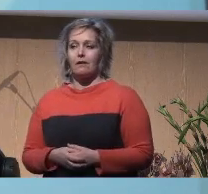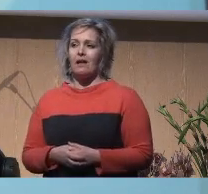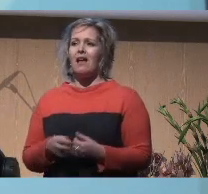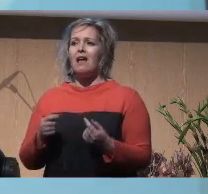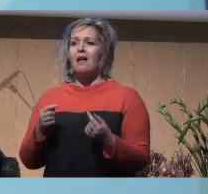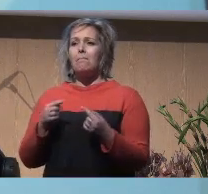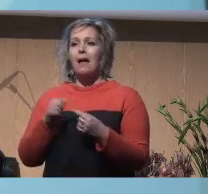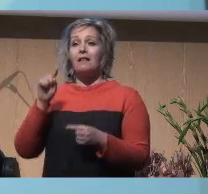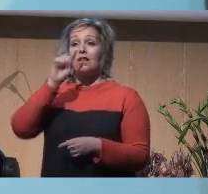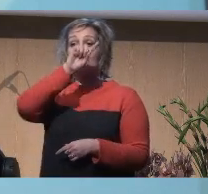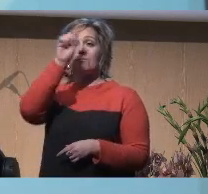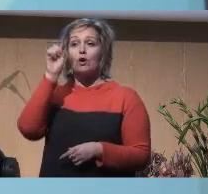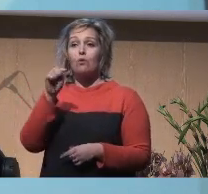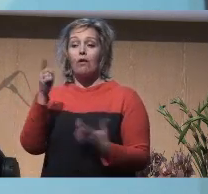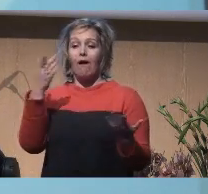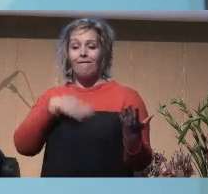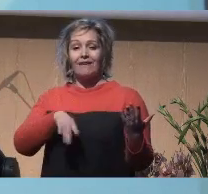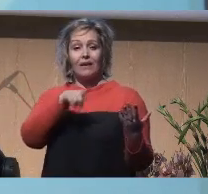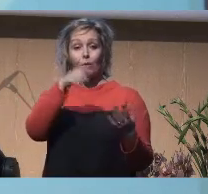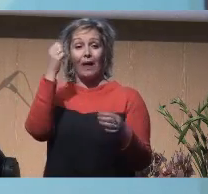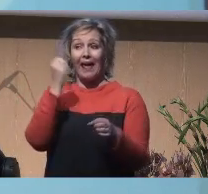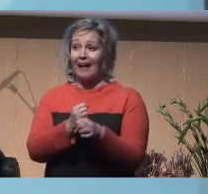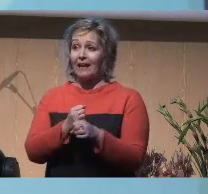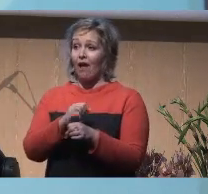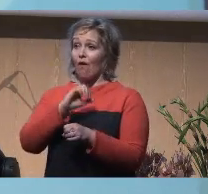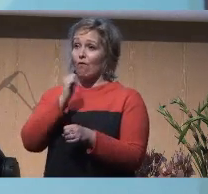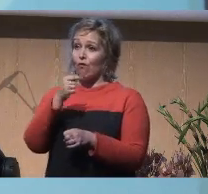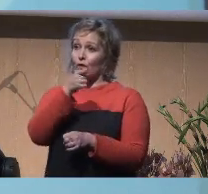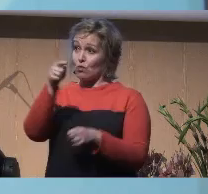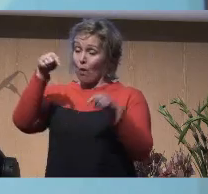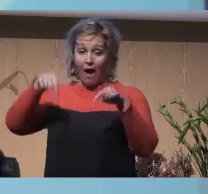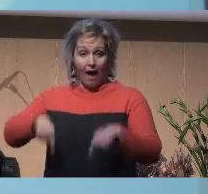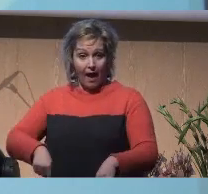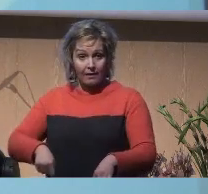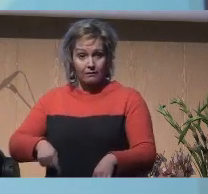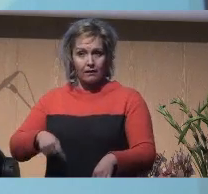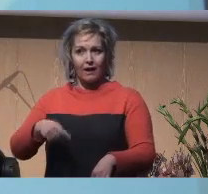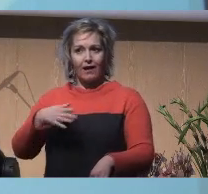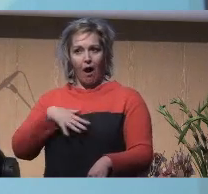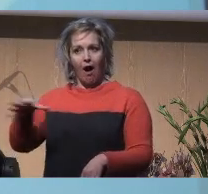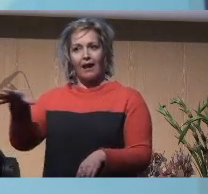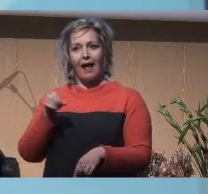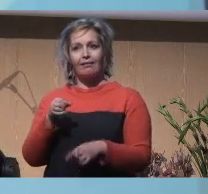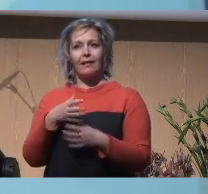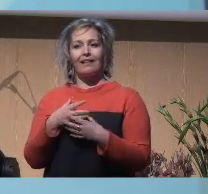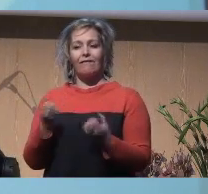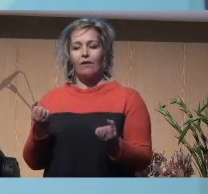Men spørsmålet, hva vil du egentlig? Hvorfor du her? Har jeg hentet fra